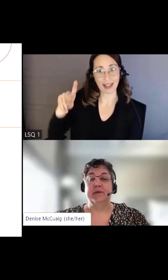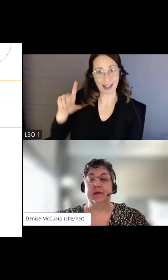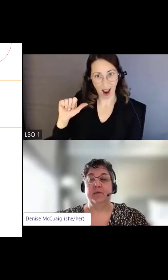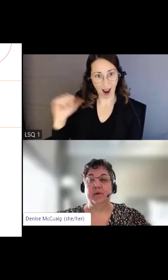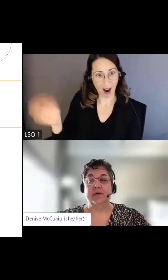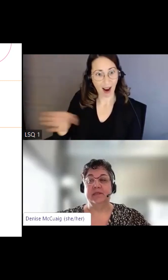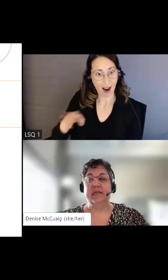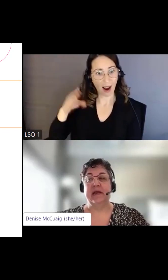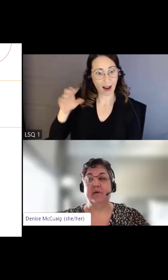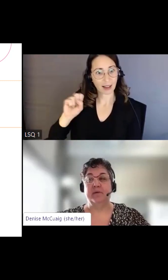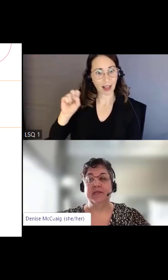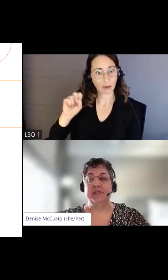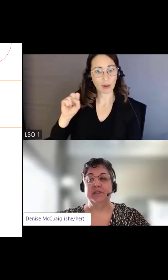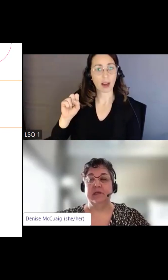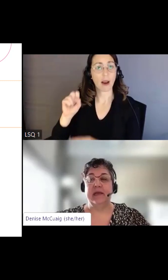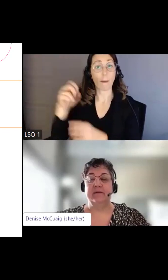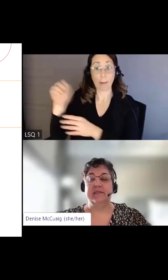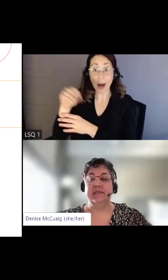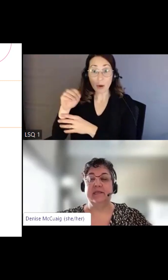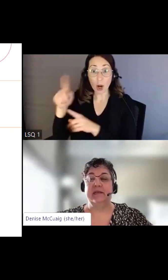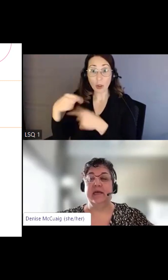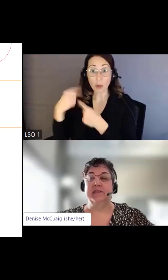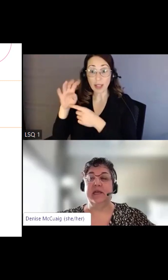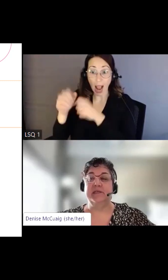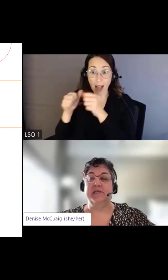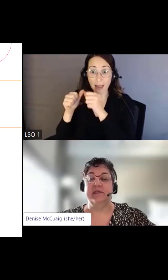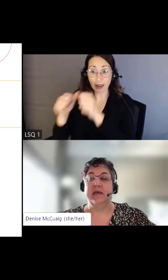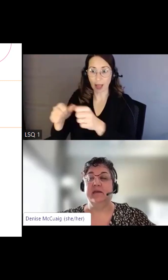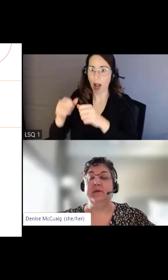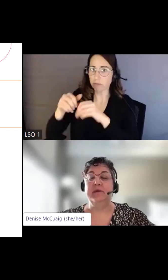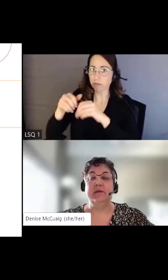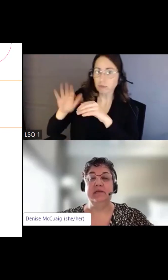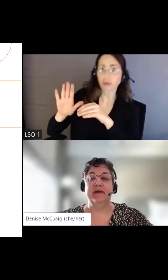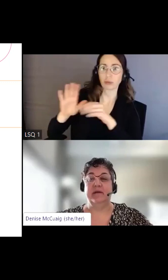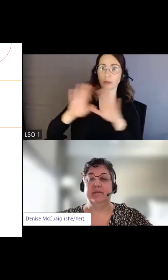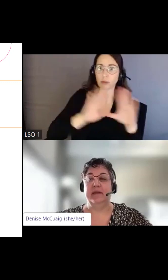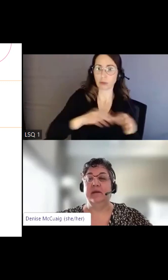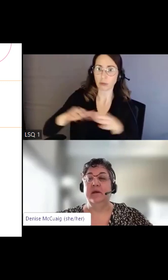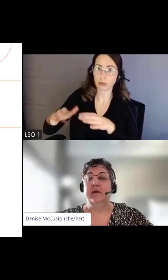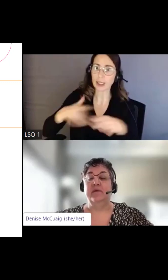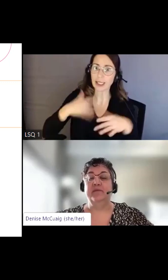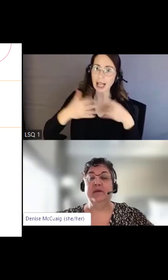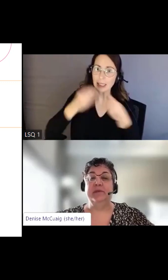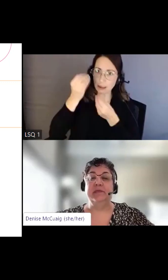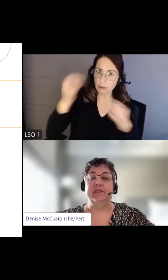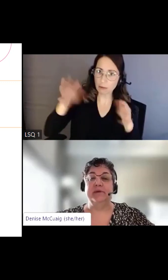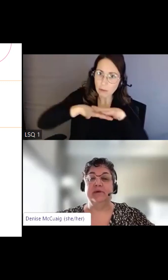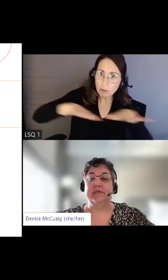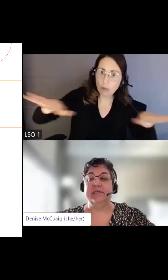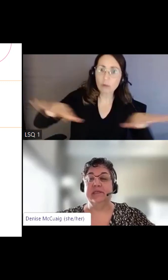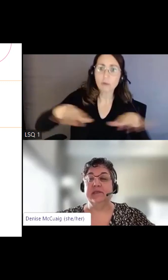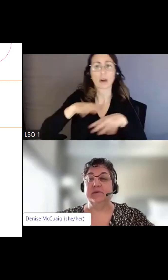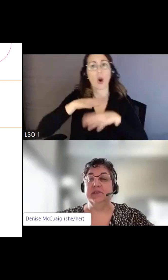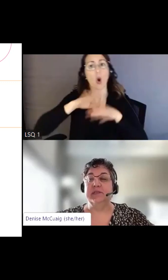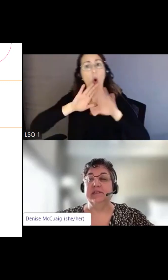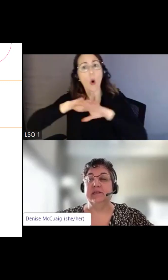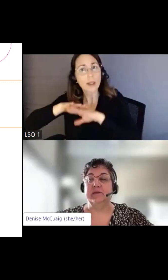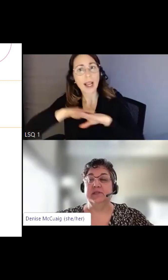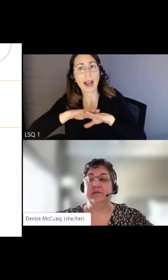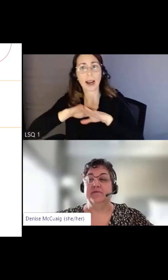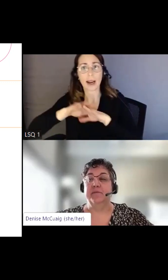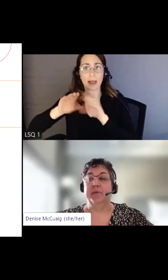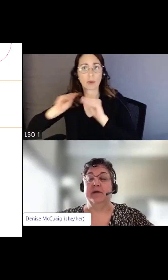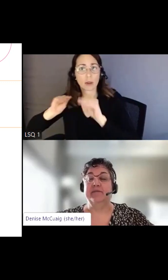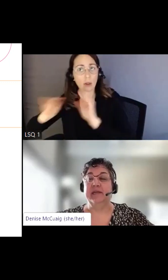de la sensibilisation, du conseil, de l'éducation et du développement avec des personnes qui souffraient d'exclusion sociale due à la pauvreté,